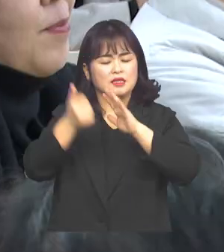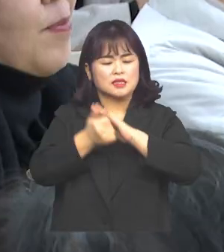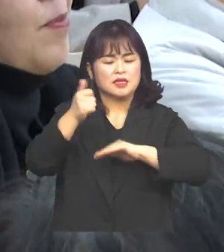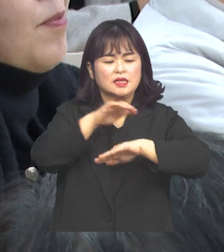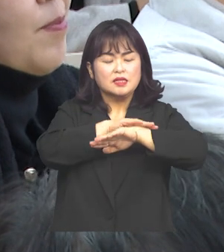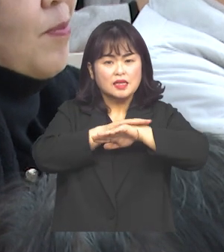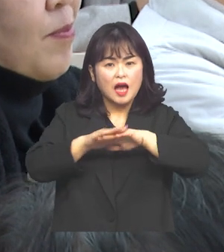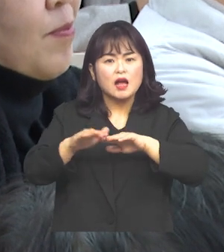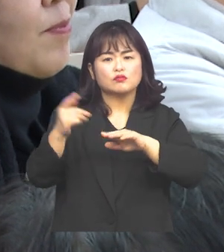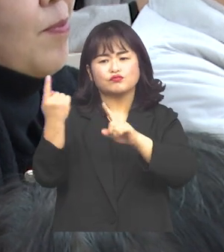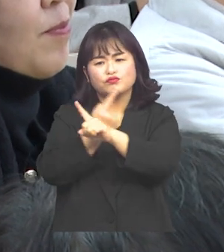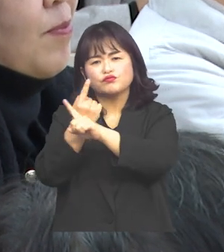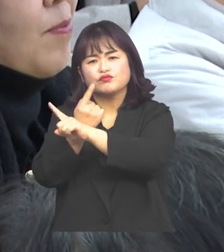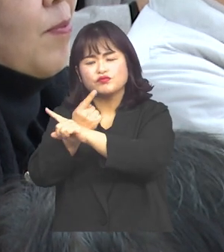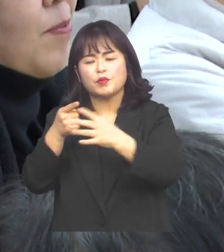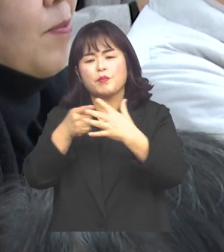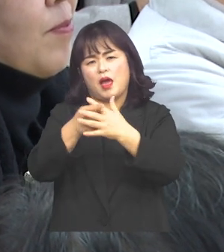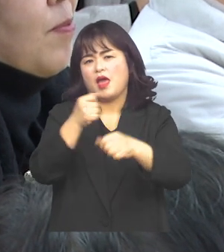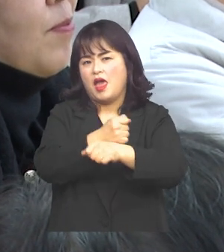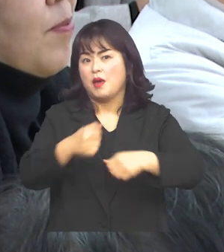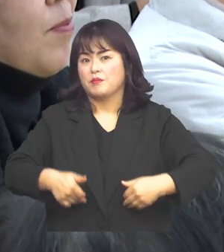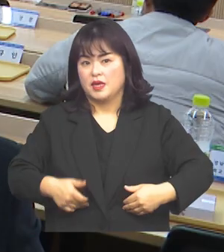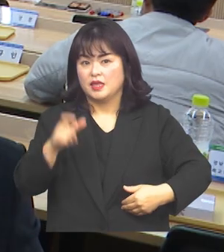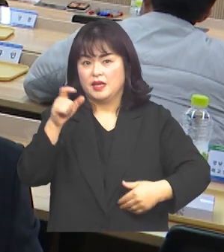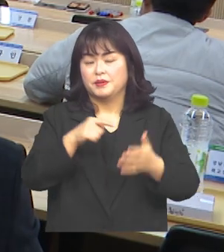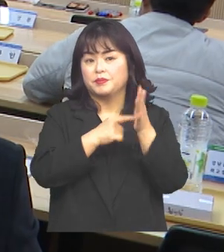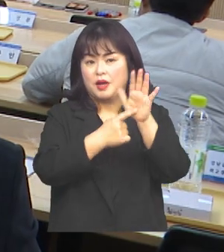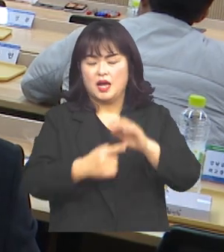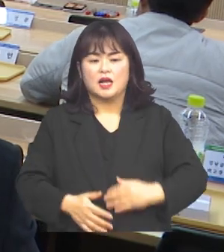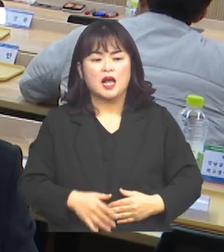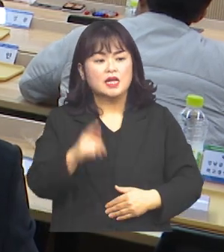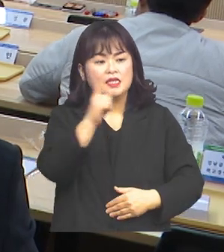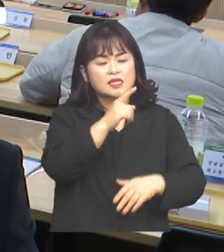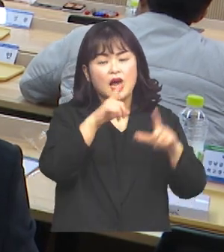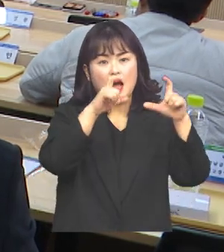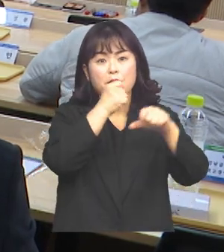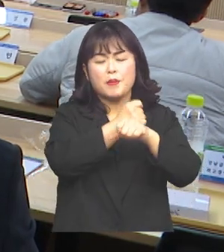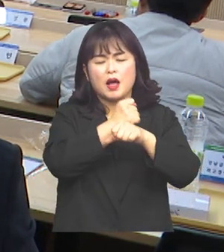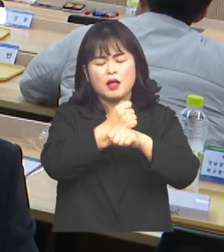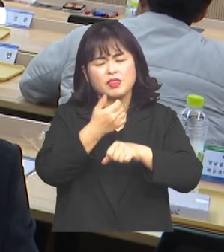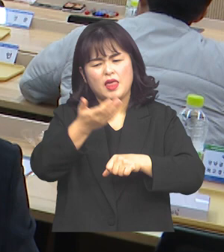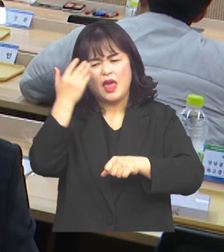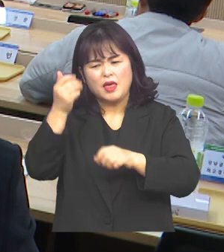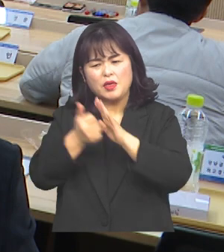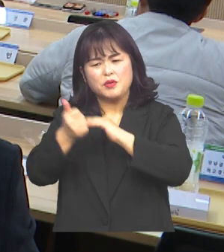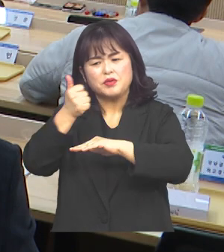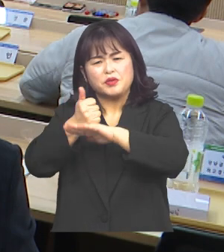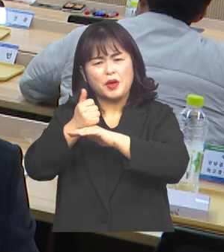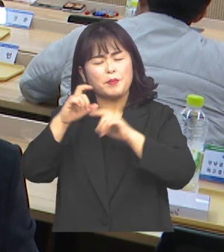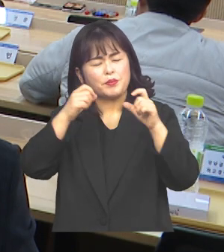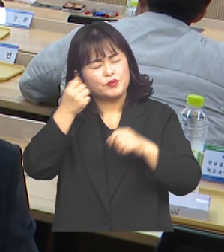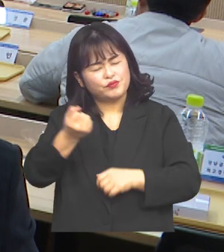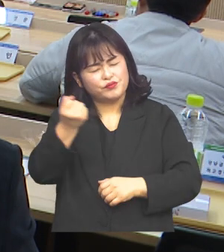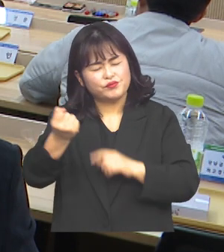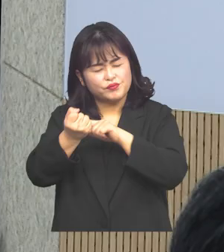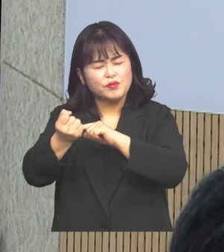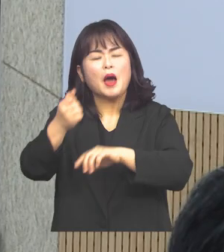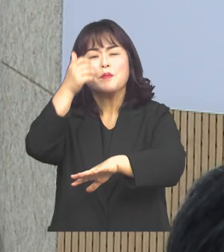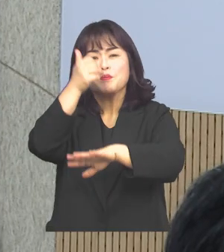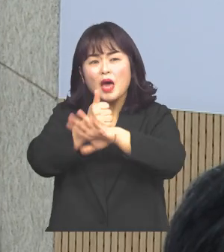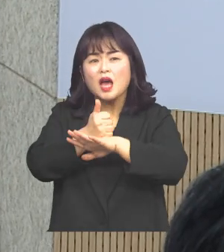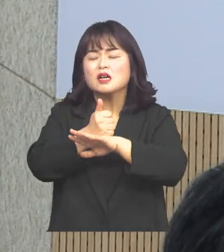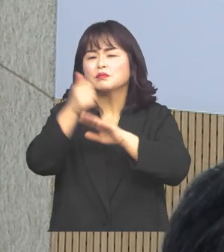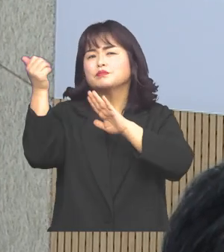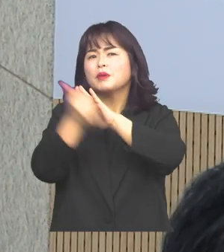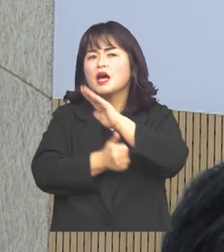강조했습니다. 또 디지털 카메라 개발에 성공했지만 과거의 방식에 집착하다 실패한 코닥의 사례를 예로